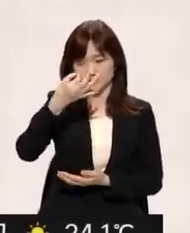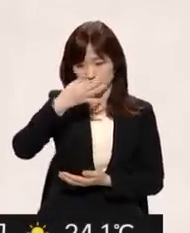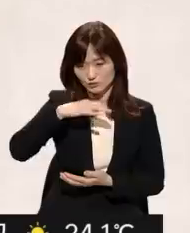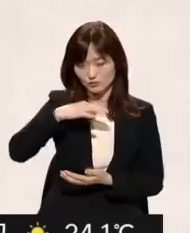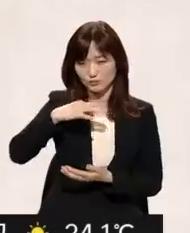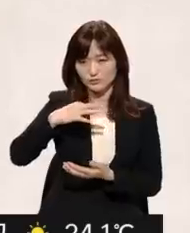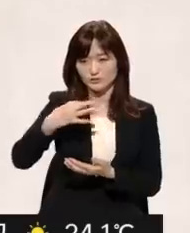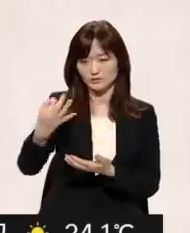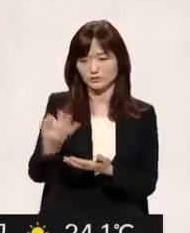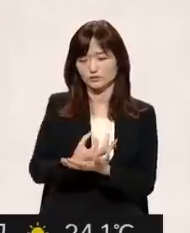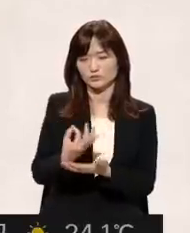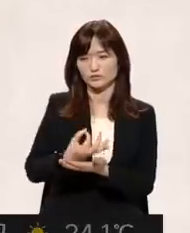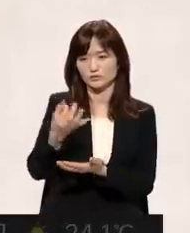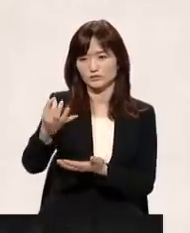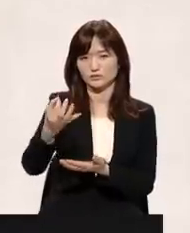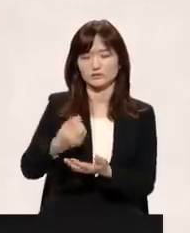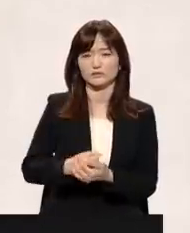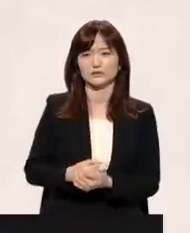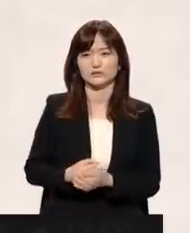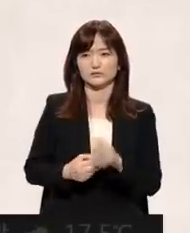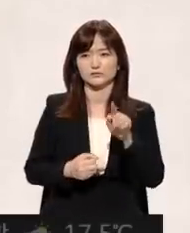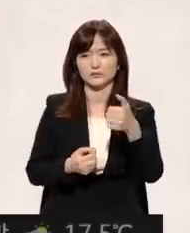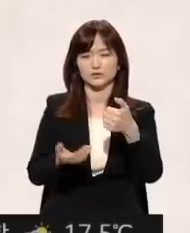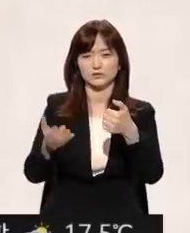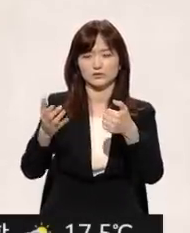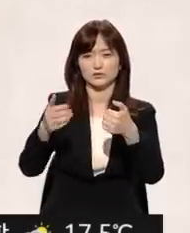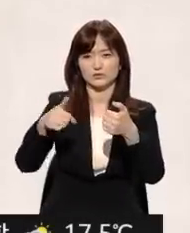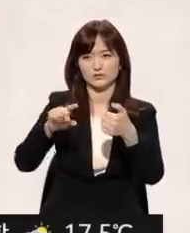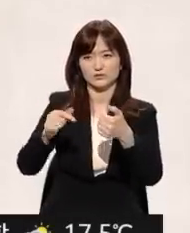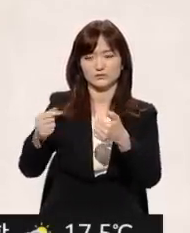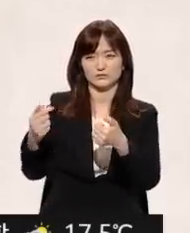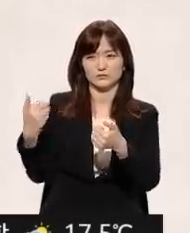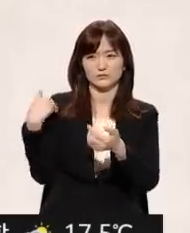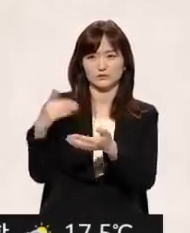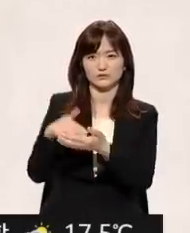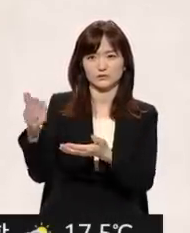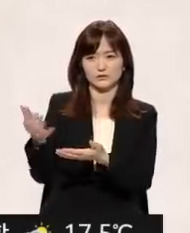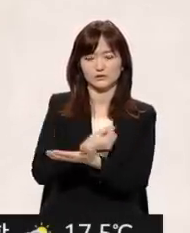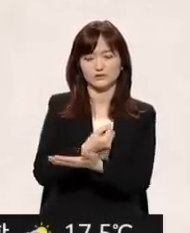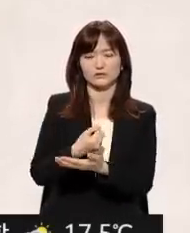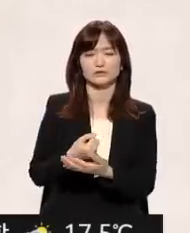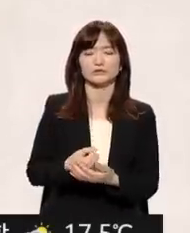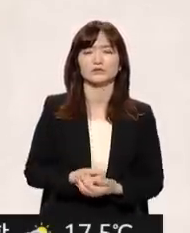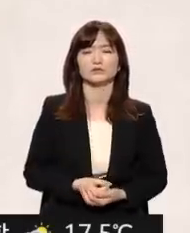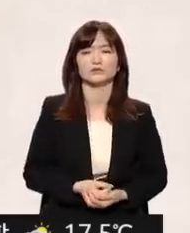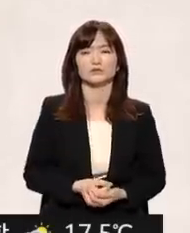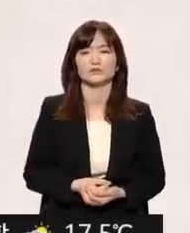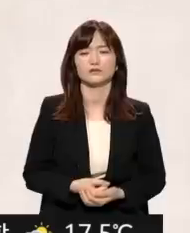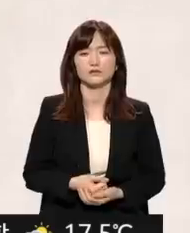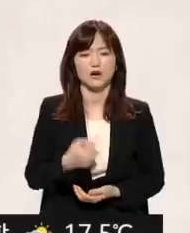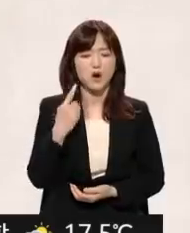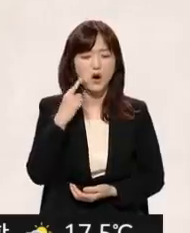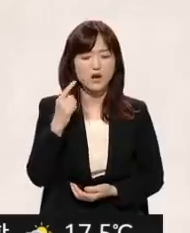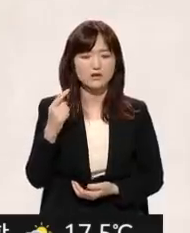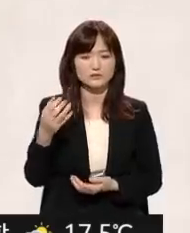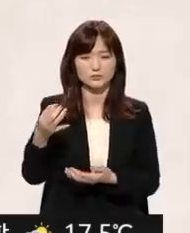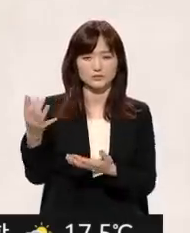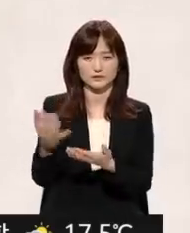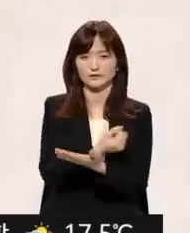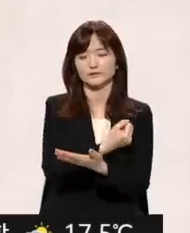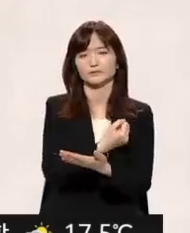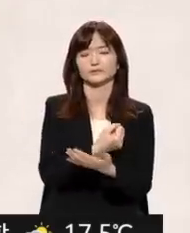좀 150억 건 정도 회수를 했다라고 하거든요. 편취한 거죠. 갈취를 한 거죠. 공갈해서 가져갔다고 봐야 될 것